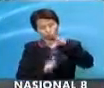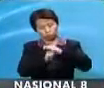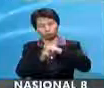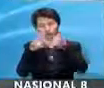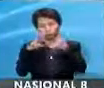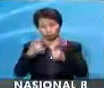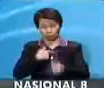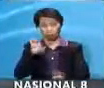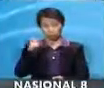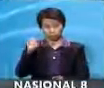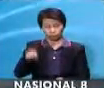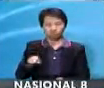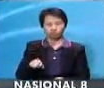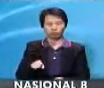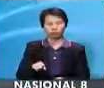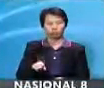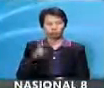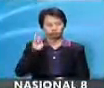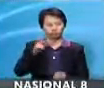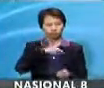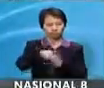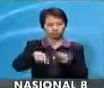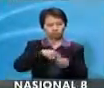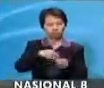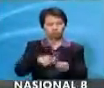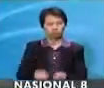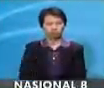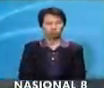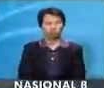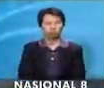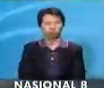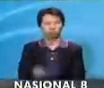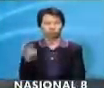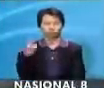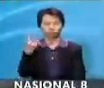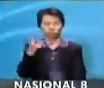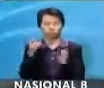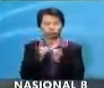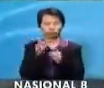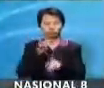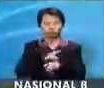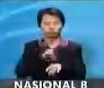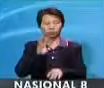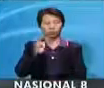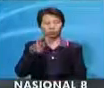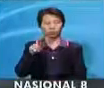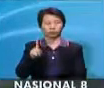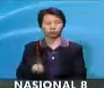apabila second half of the season. Kedua-duanya ditemui di Sepang.